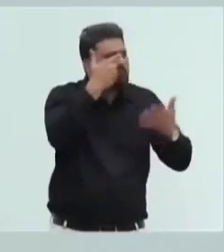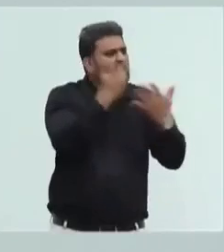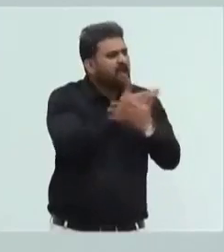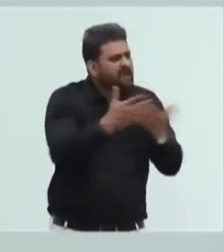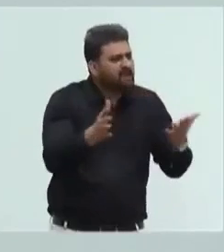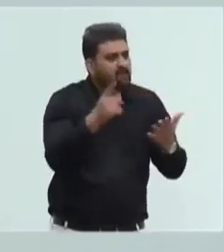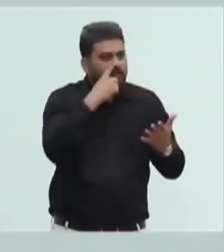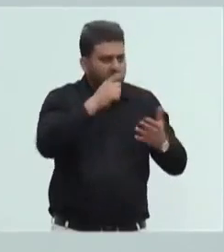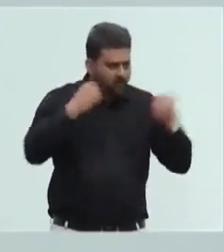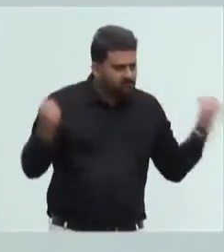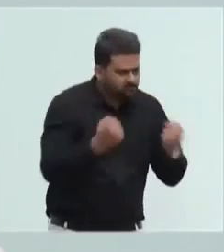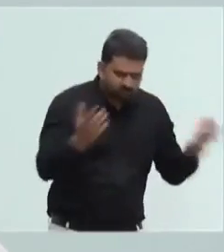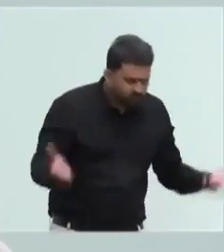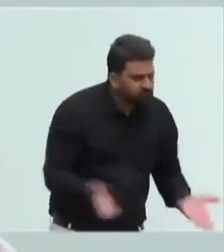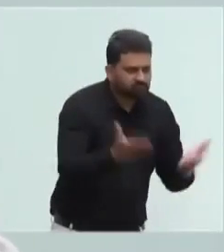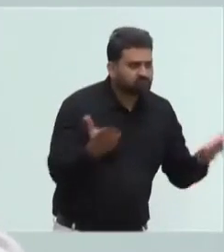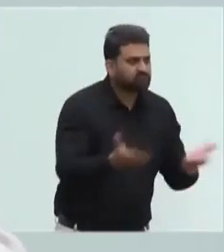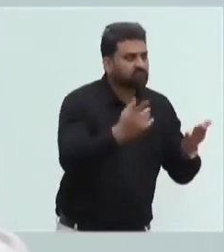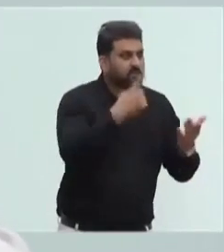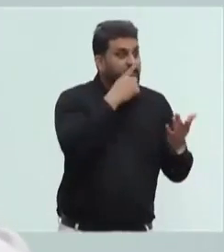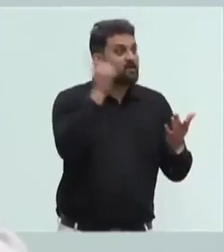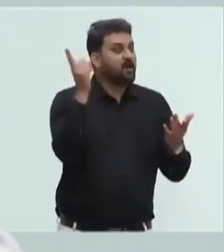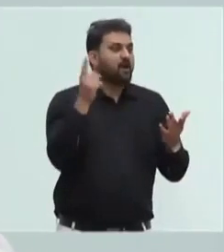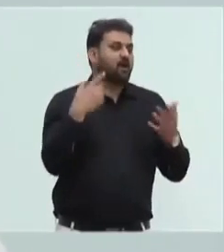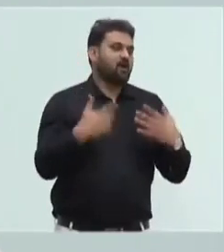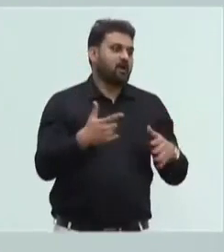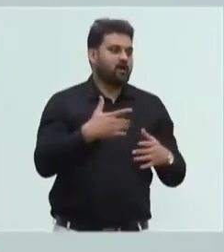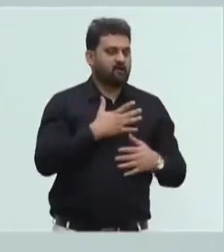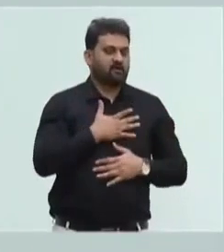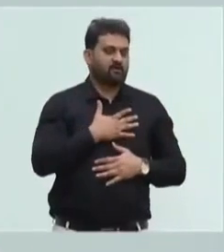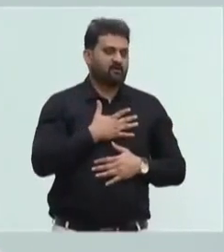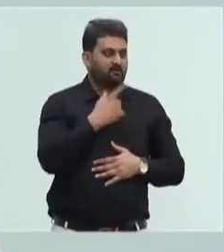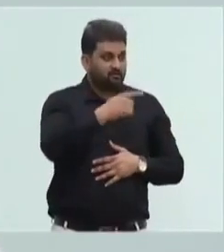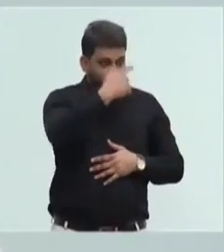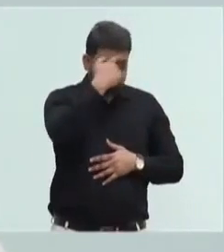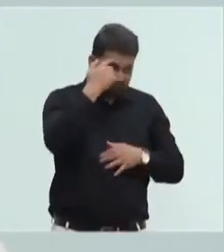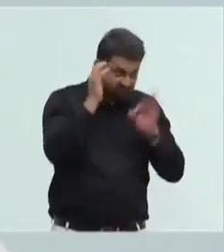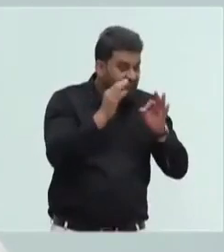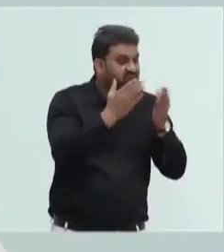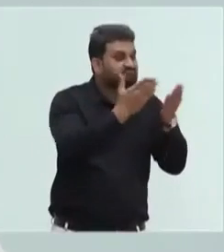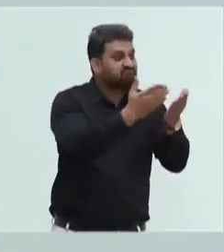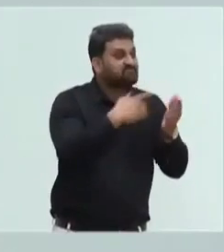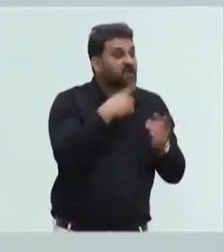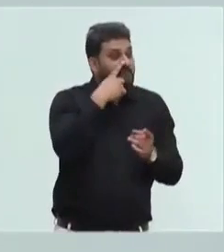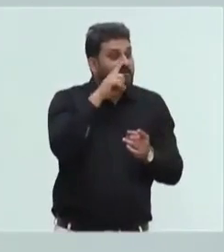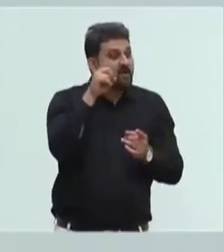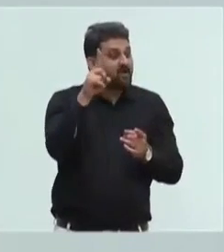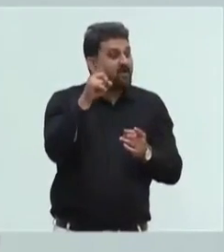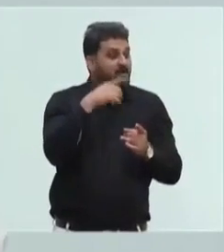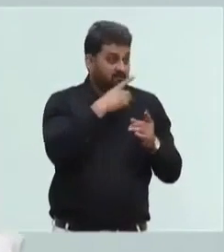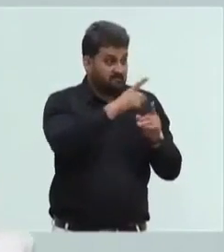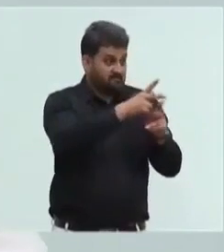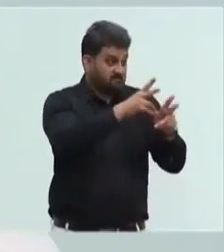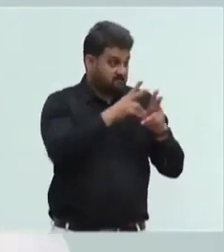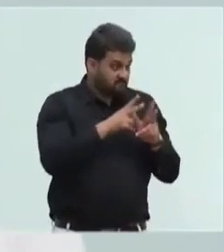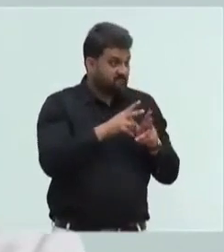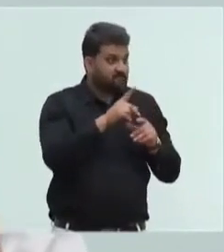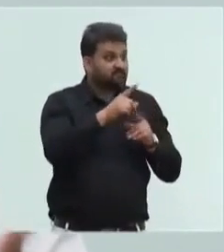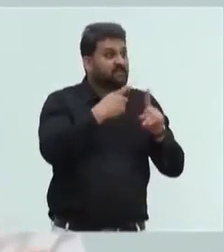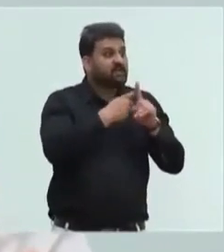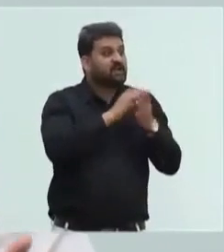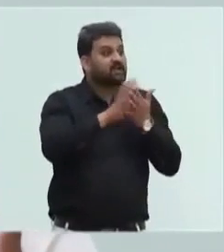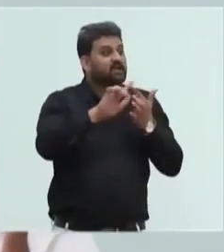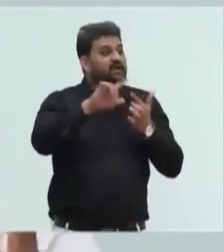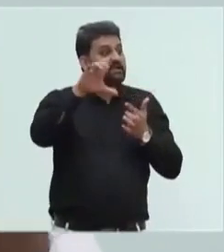रहने के लिए आपको तैयार करती थी, तो मैं सचमुच में आप बड़े भाग्यवान है। और आपने बताया कि आपने खेलो